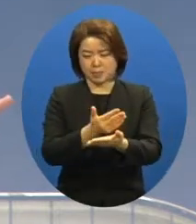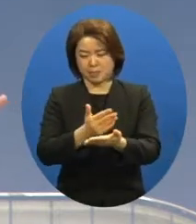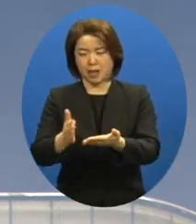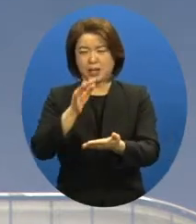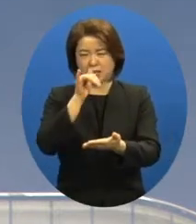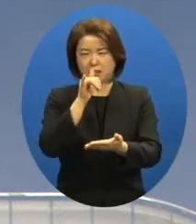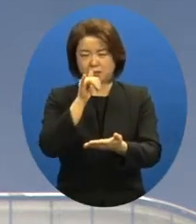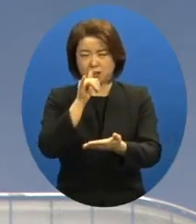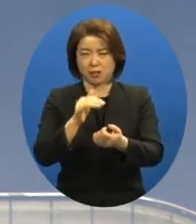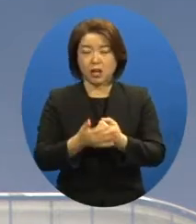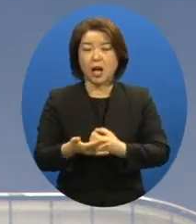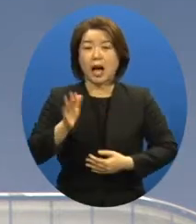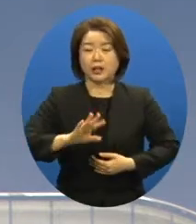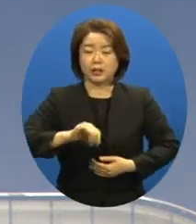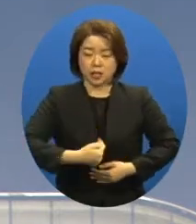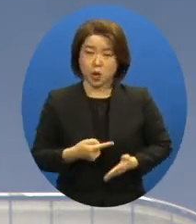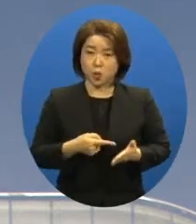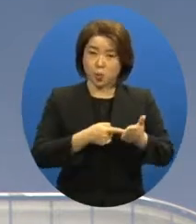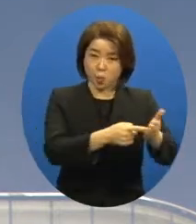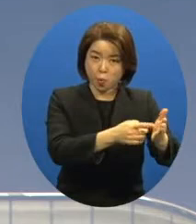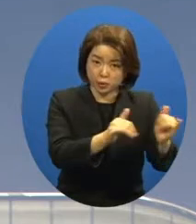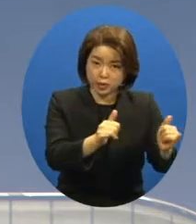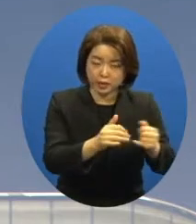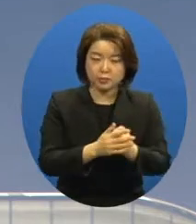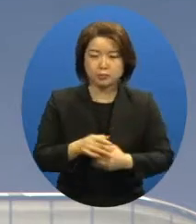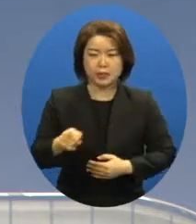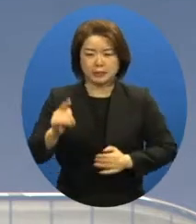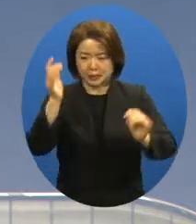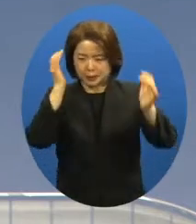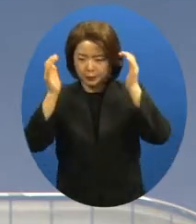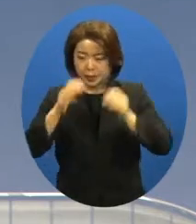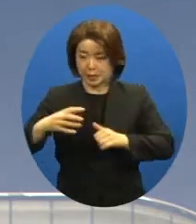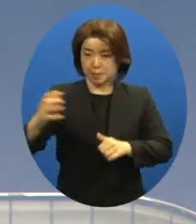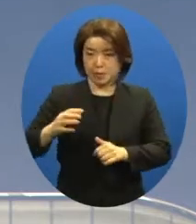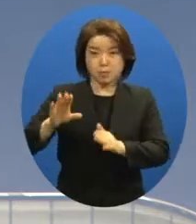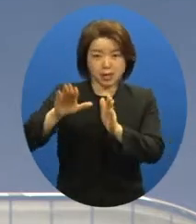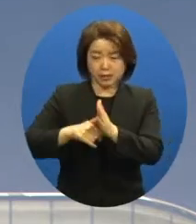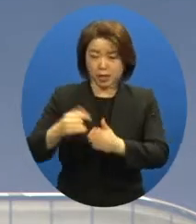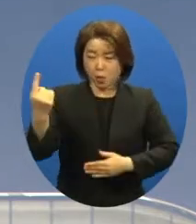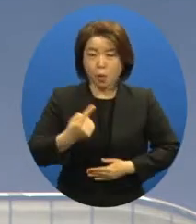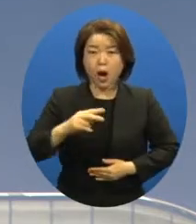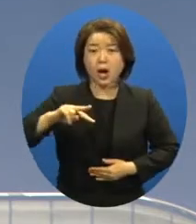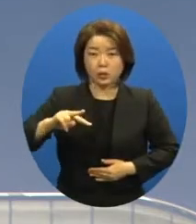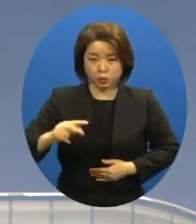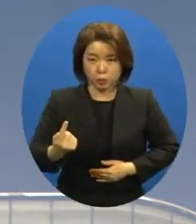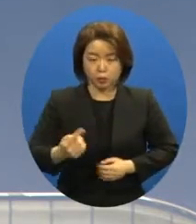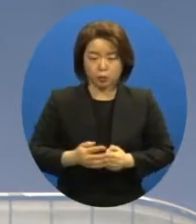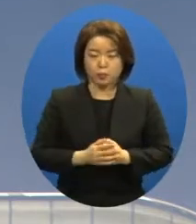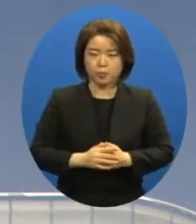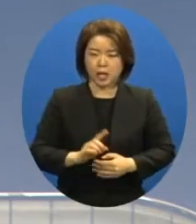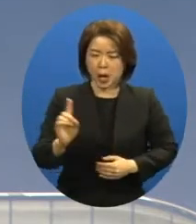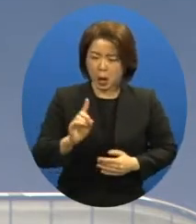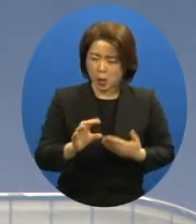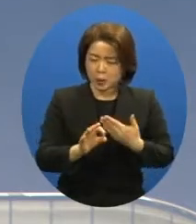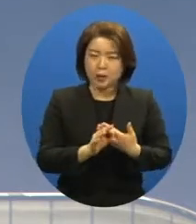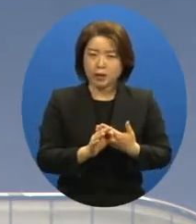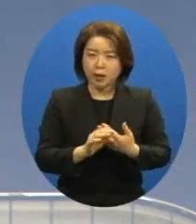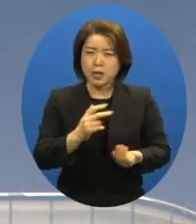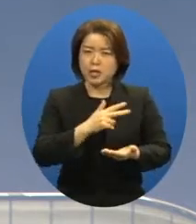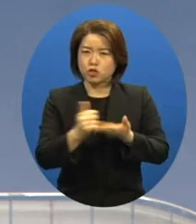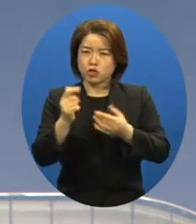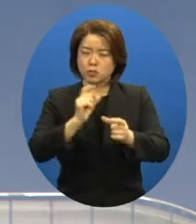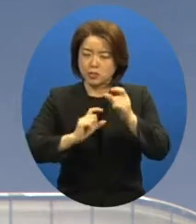겁니다. 그러나 독신자는 그런 환난과 핍박의 때가 왔을 때 그는 어떻게 하면